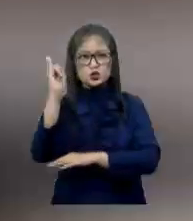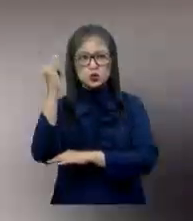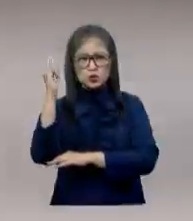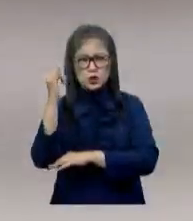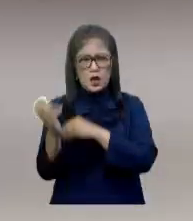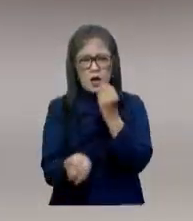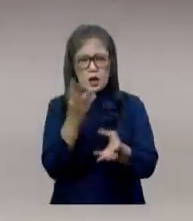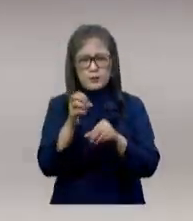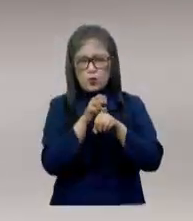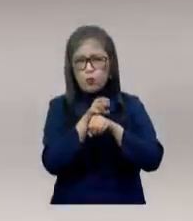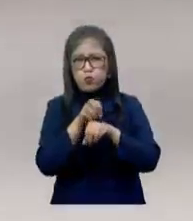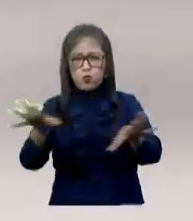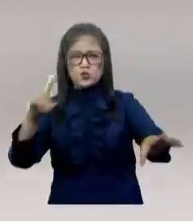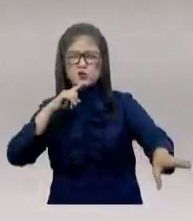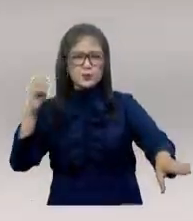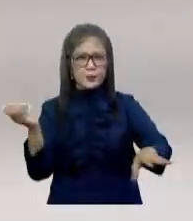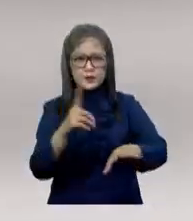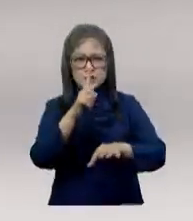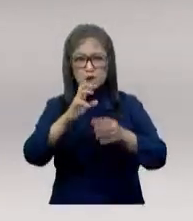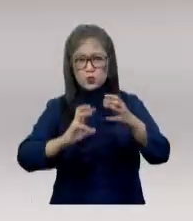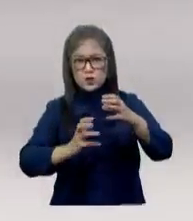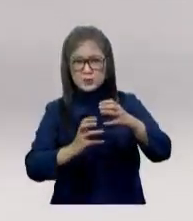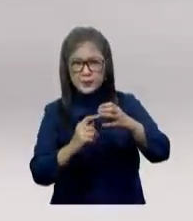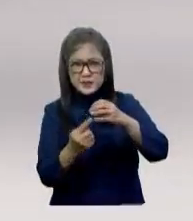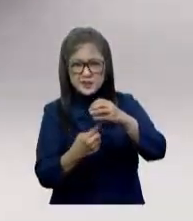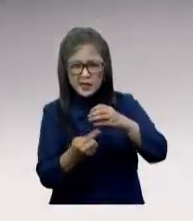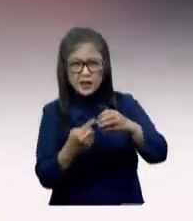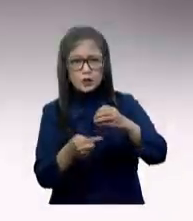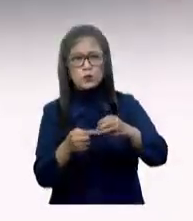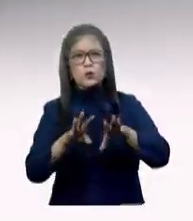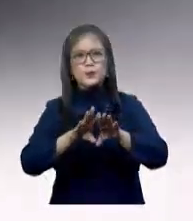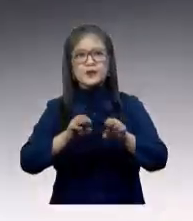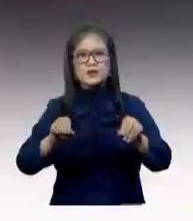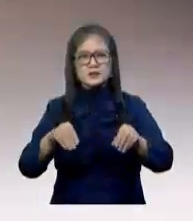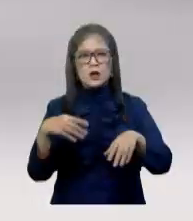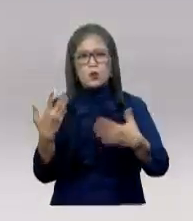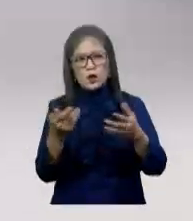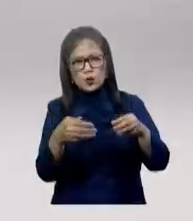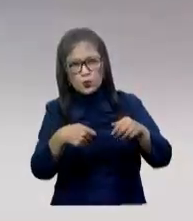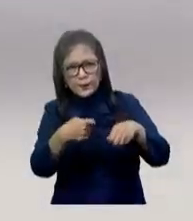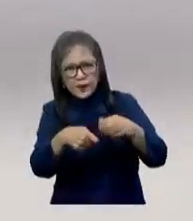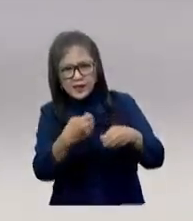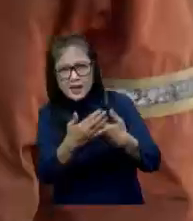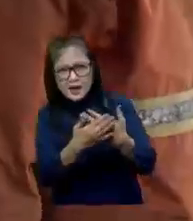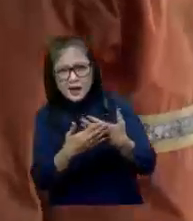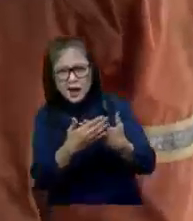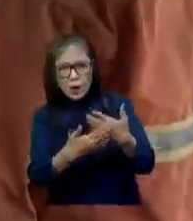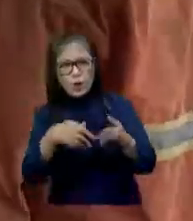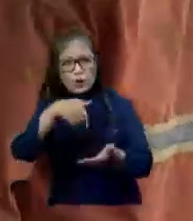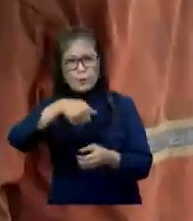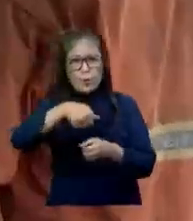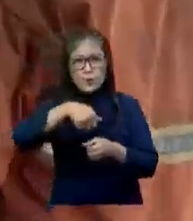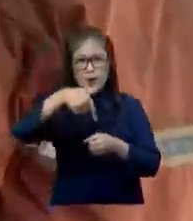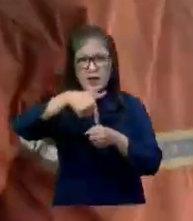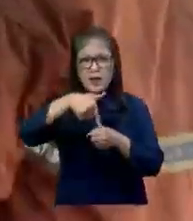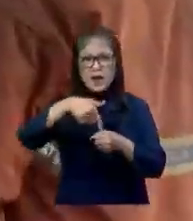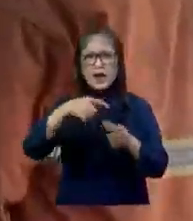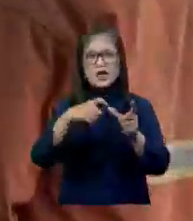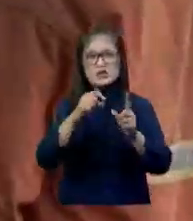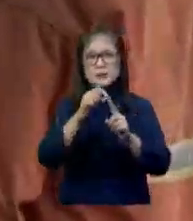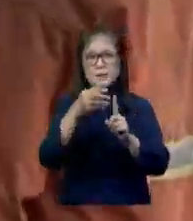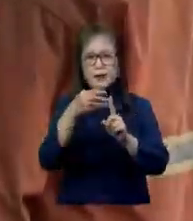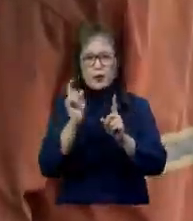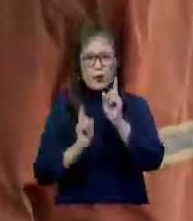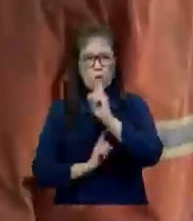meludeskan satu dispenser. Akibatnya seorang pekerja yang tengah melakukan pemeliharaan di pompa SPBU mengalami luka dan dilarikan ke